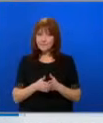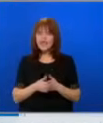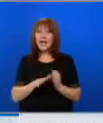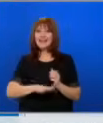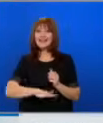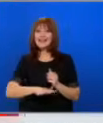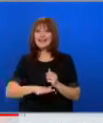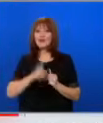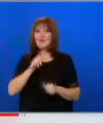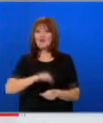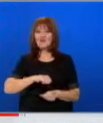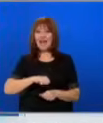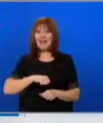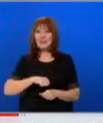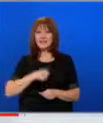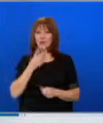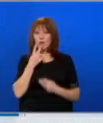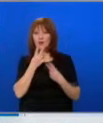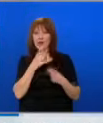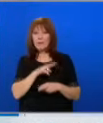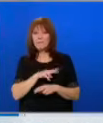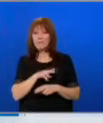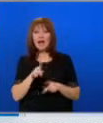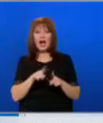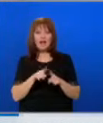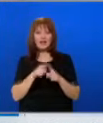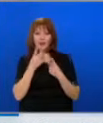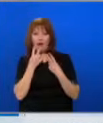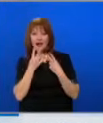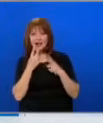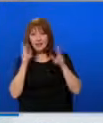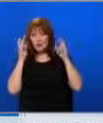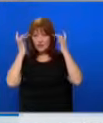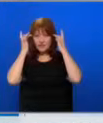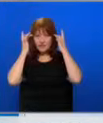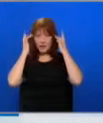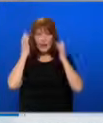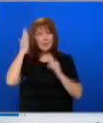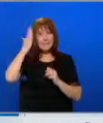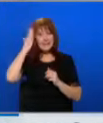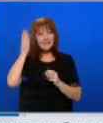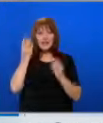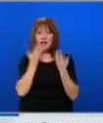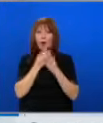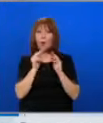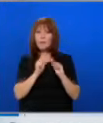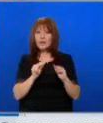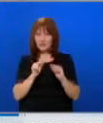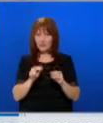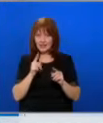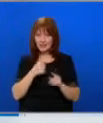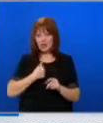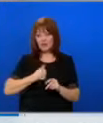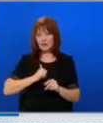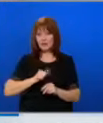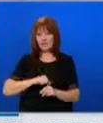детето от Врачанско, което беше отглеждано от близките си като животно. Според министъра на образованието и регионалния инспекторат във Враца, училищните